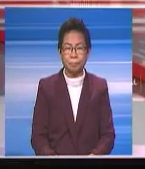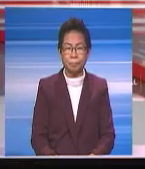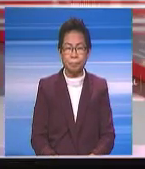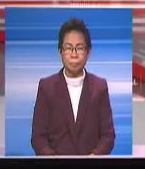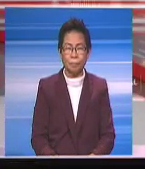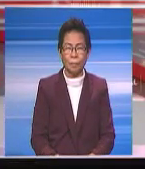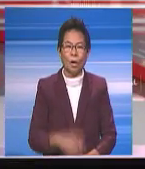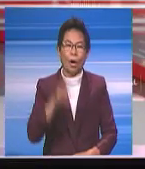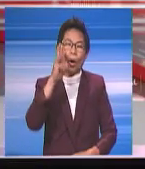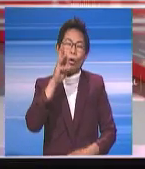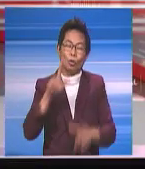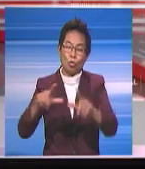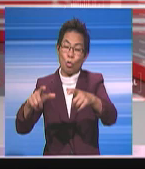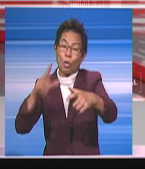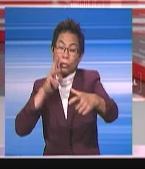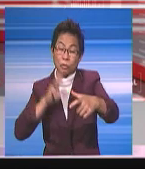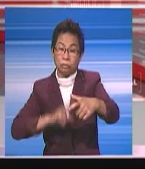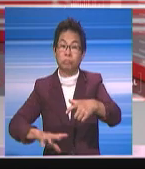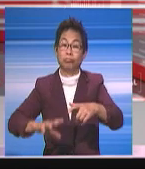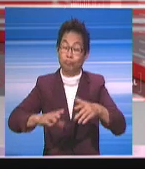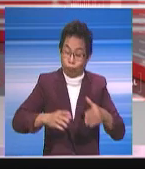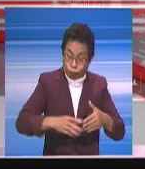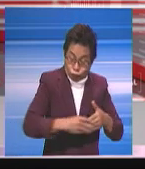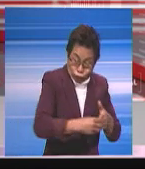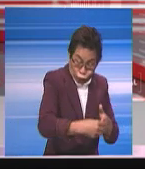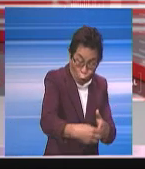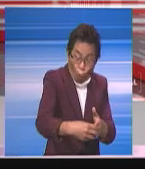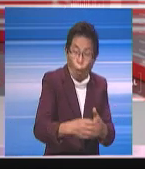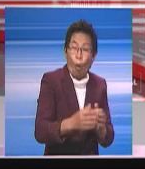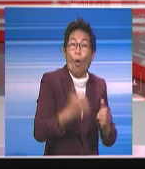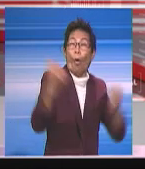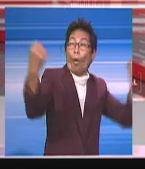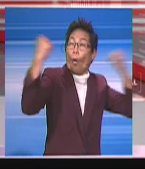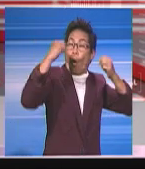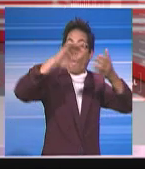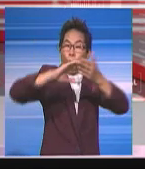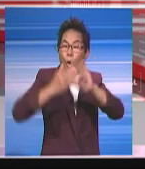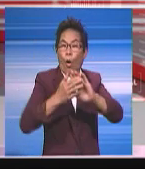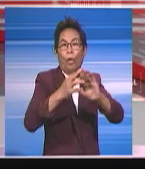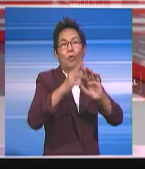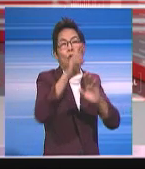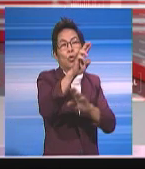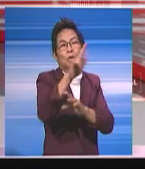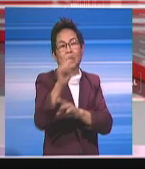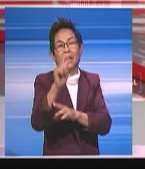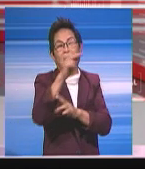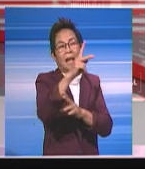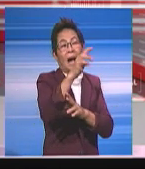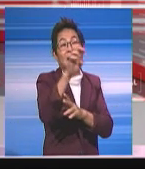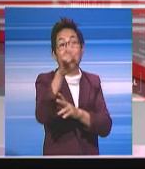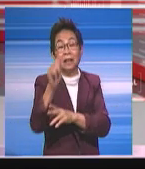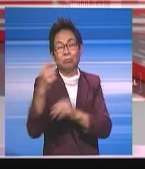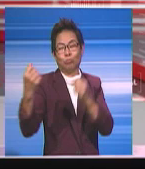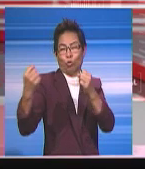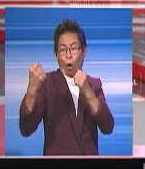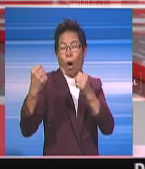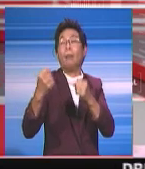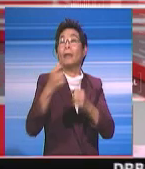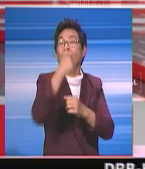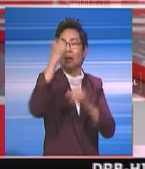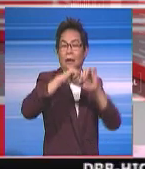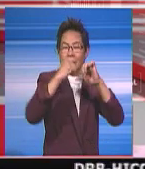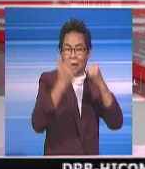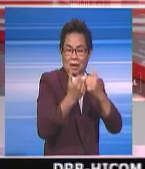Golongan wanita dilihat sebagai tenaga penggerak utama dalam memperkasa komuniti rukun tetangga KRT. Ini kerana mereka merupakan